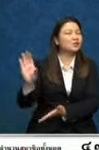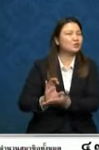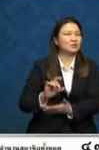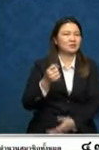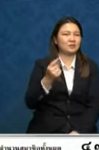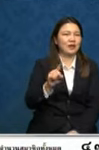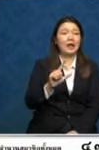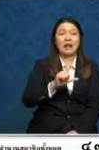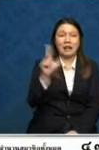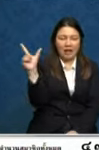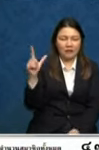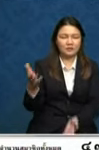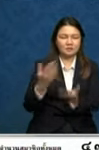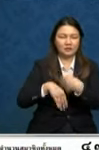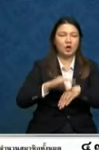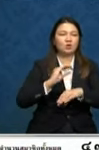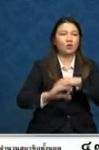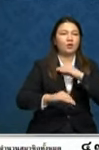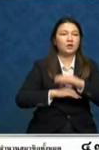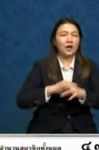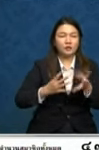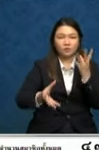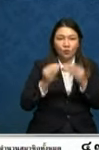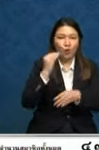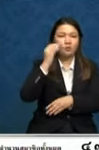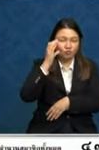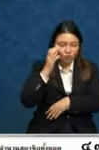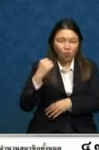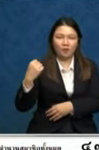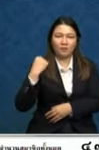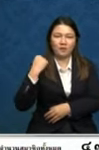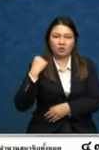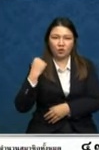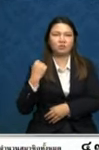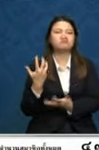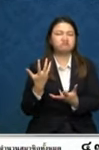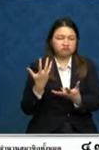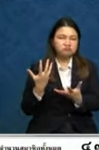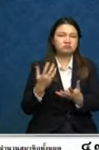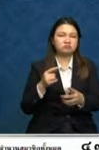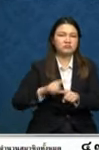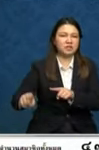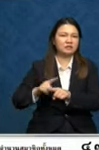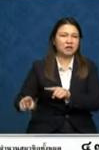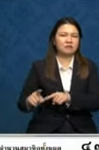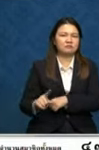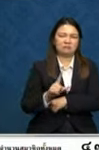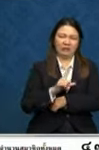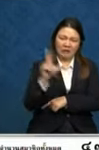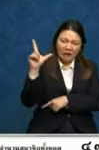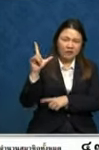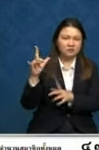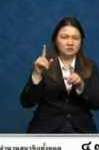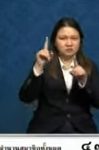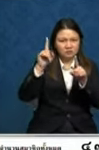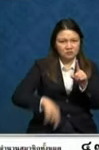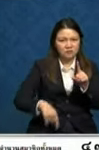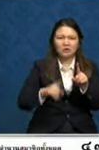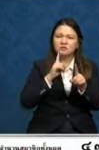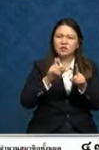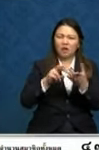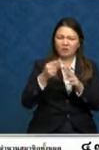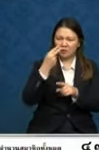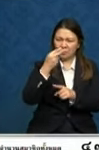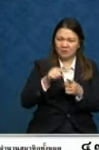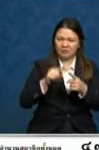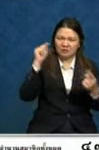การพัฒนาองค์ความรู้ความมั่นคงจำนวน4ล้านกว่าบาทผมขอตั้งข้อสังเกตอีกครับว่าผลสัมฤทธิ์และผลประโยชน์ที่คาดว่าจ